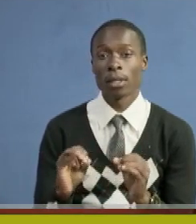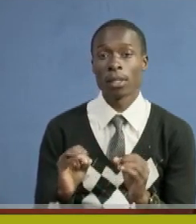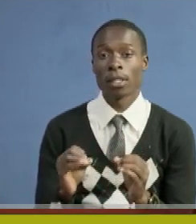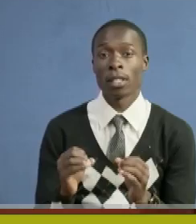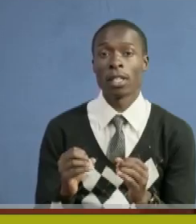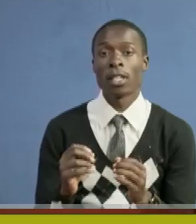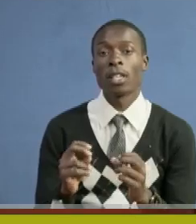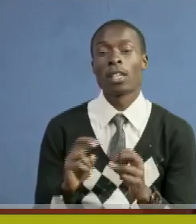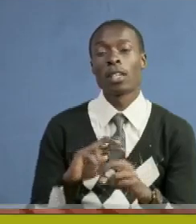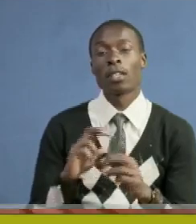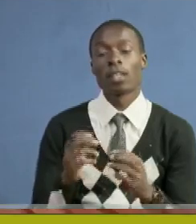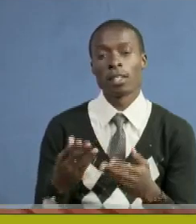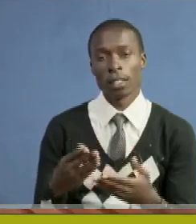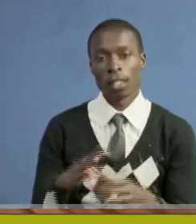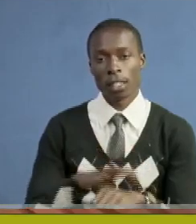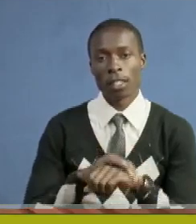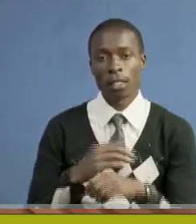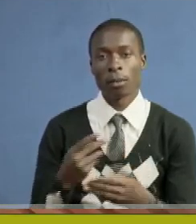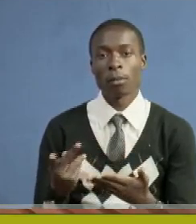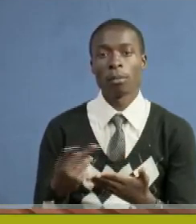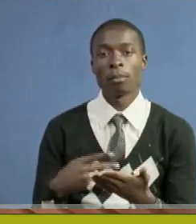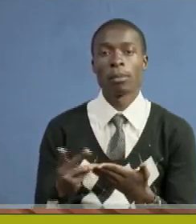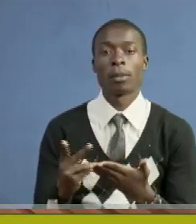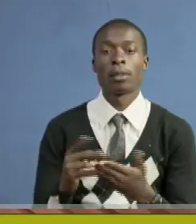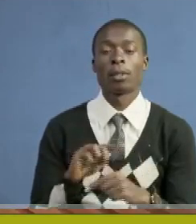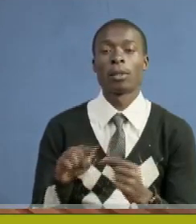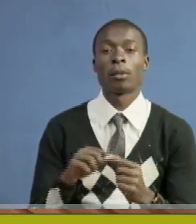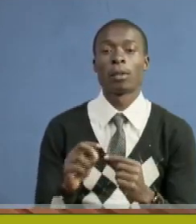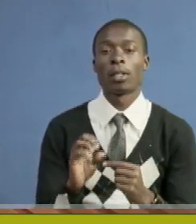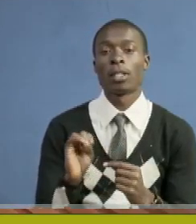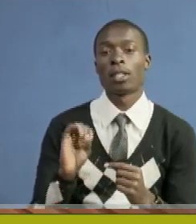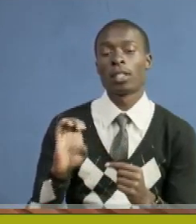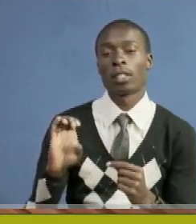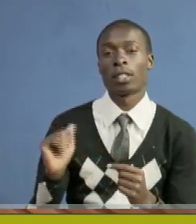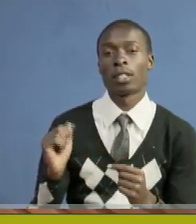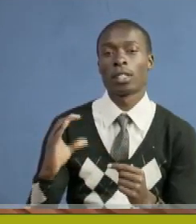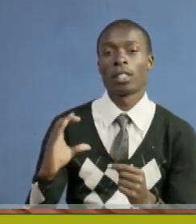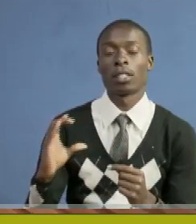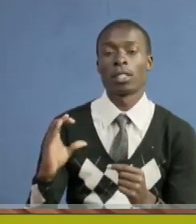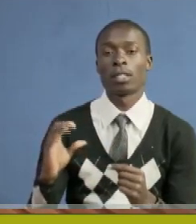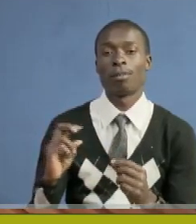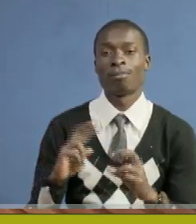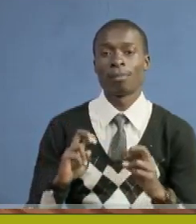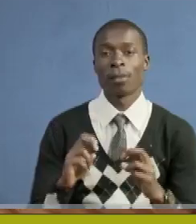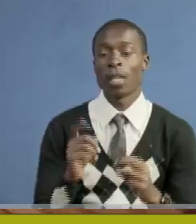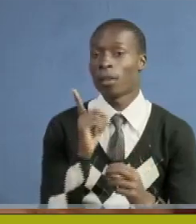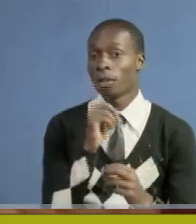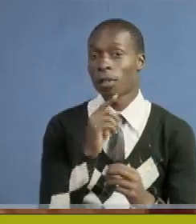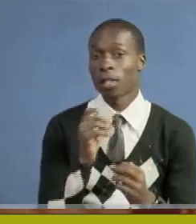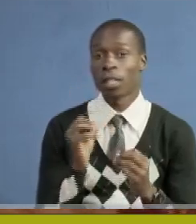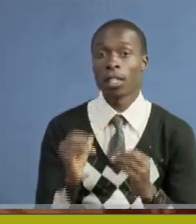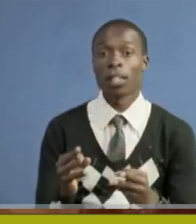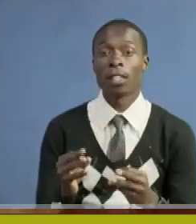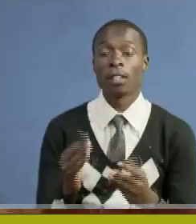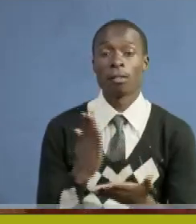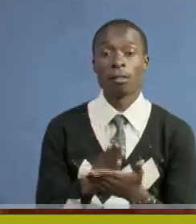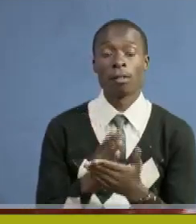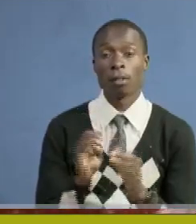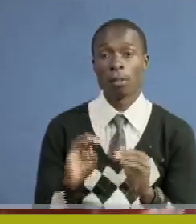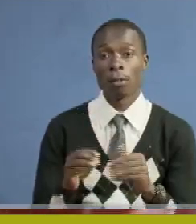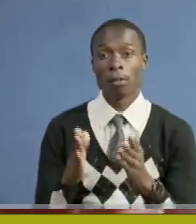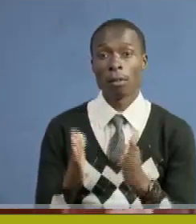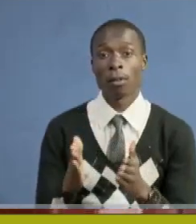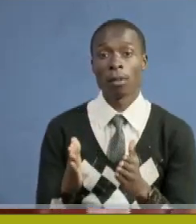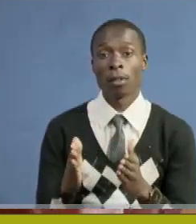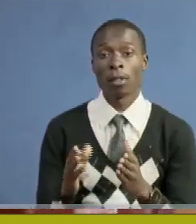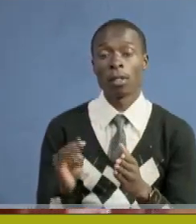pindi tu tume ya maadili na kupambana na ufisadi EACC itakamilisha uchunguzi wake iwapo ni wakulima halali au la, kwa mujibu